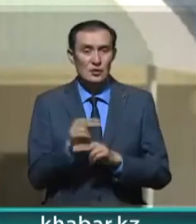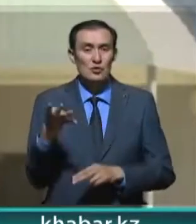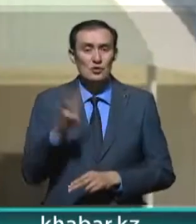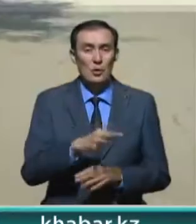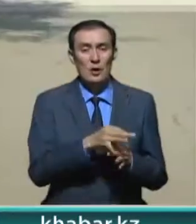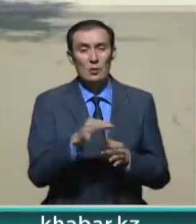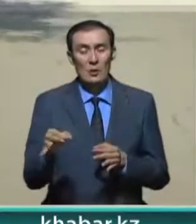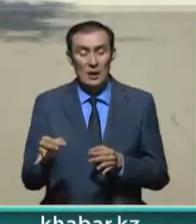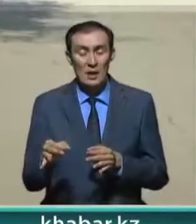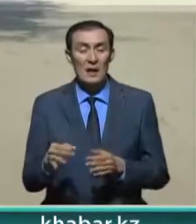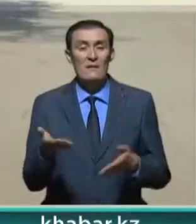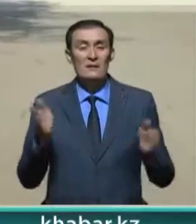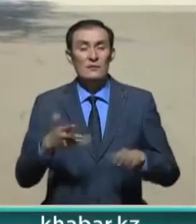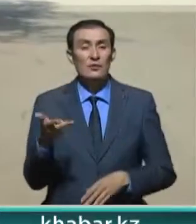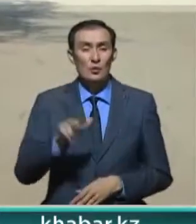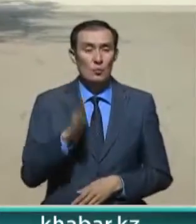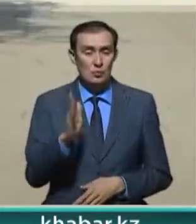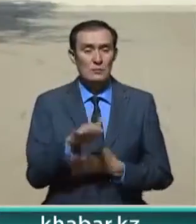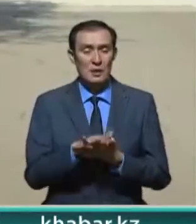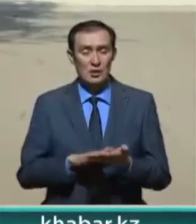четырех округах из семи в остальных трёх она продолжается